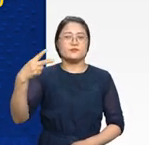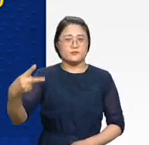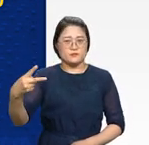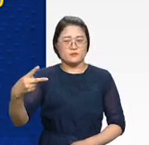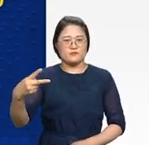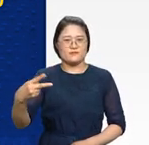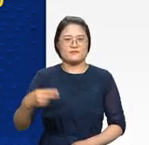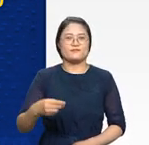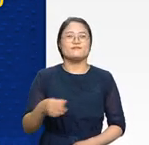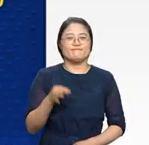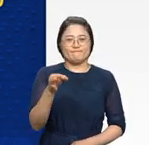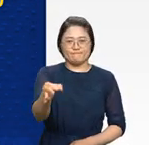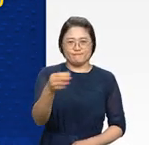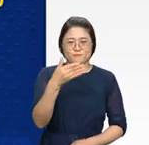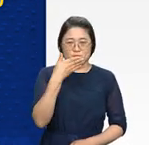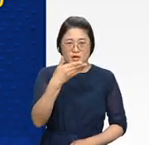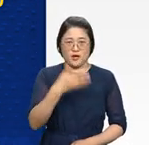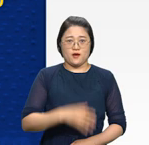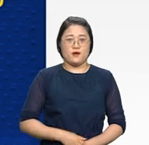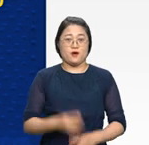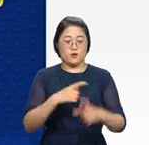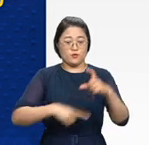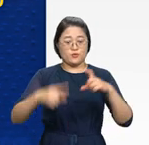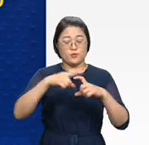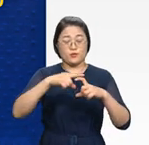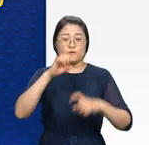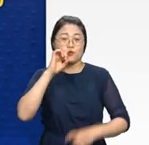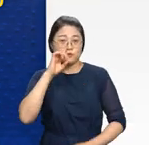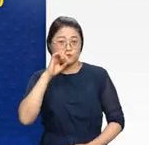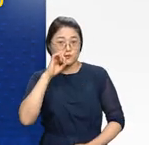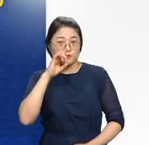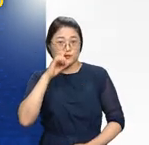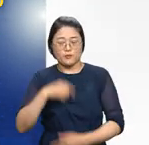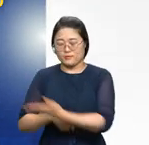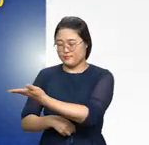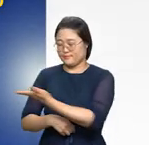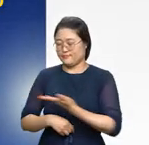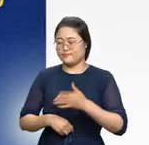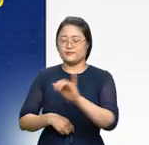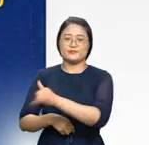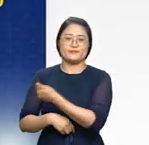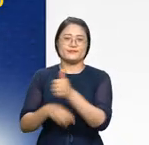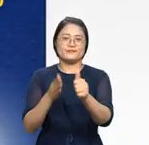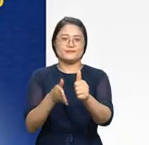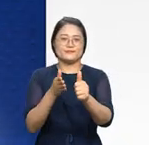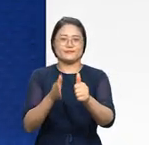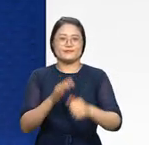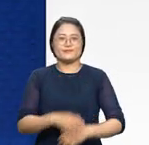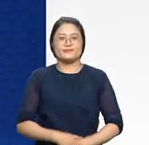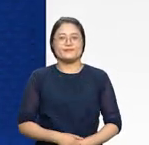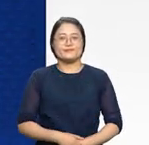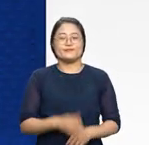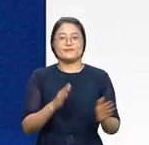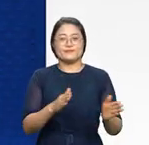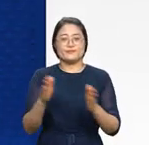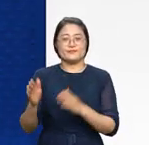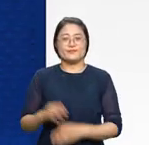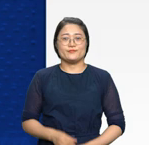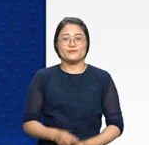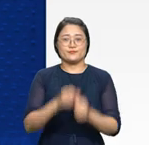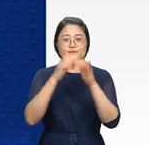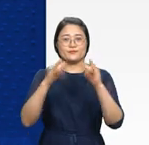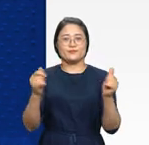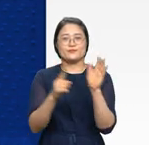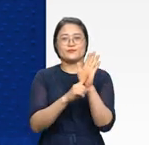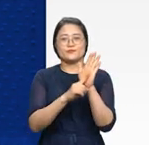위택스를 통해 납부하실 수 있으며 이 밖에 자세한 사항은 세정과 시세팀으로 문의 주시기 바랍니다. 다음은